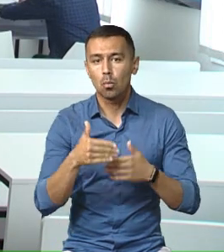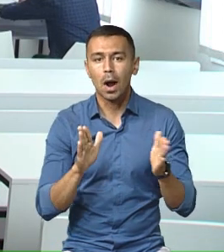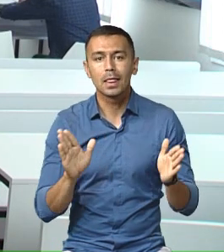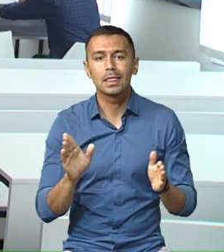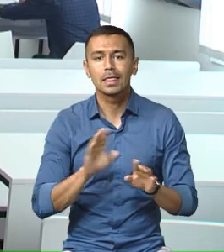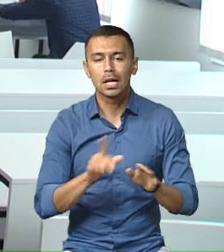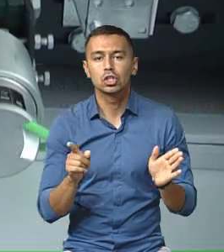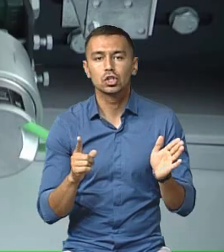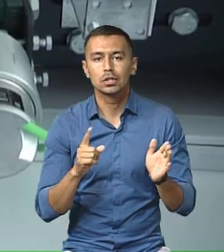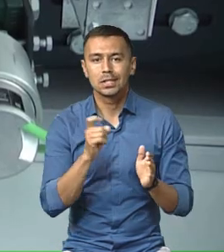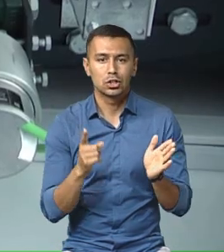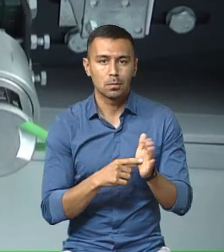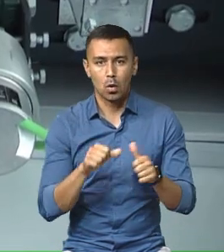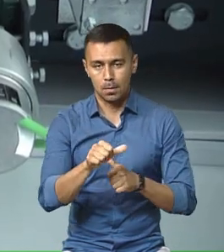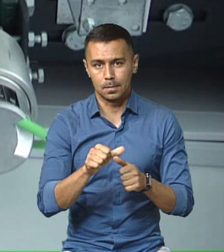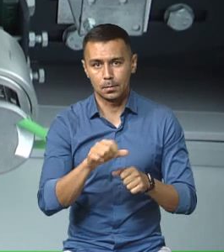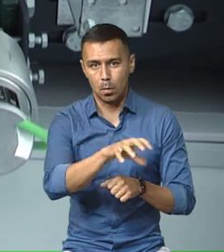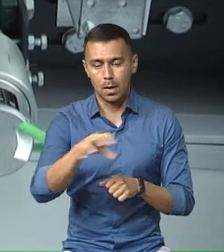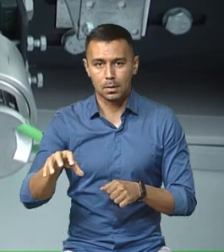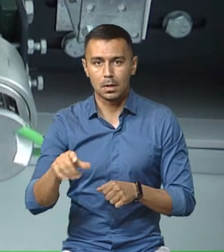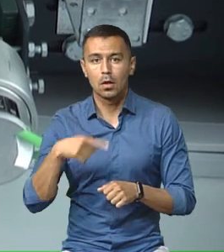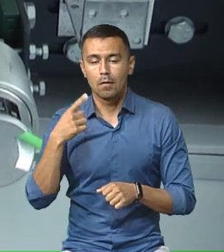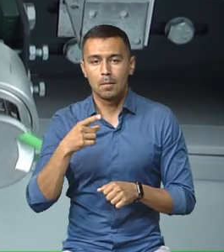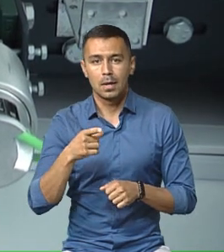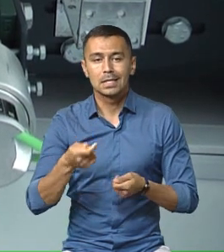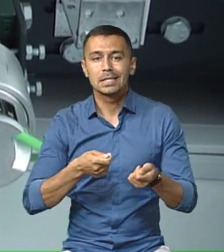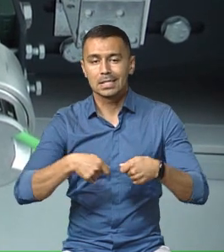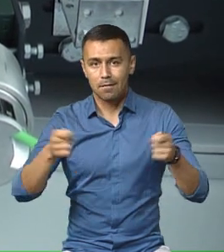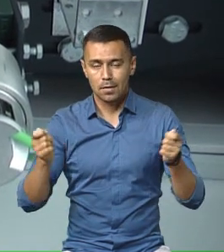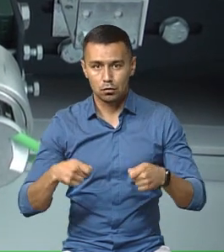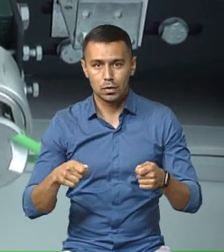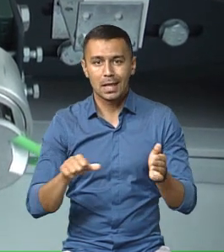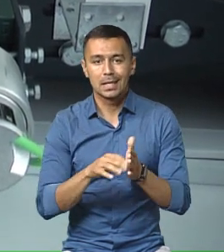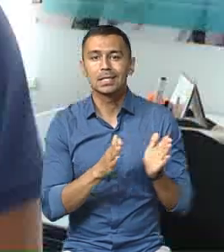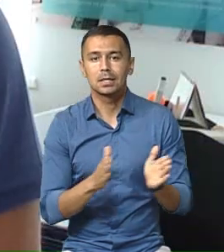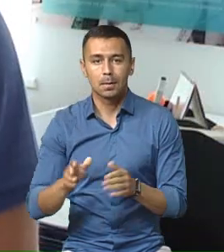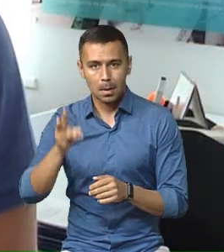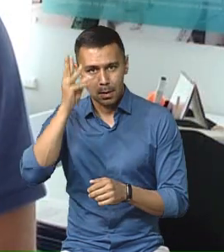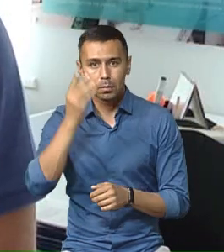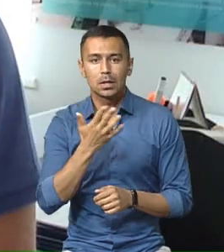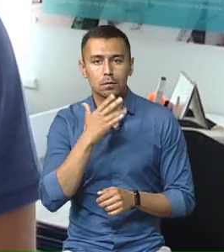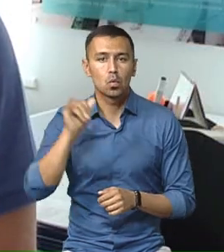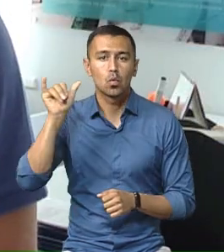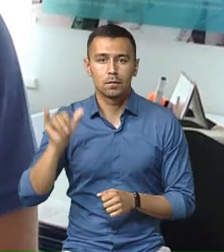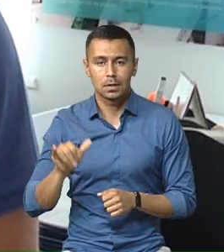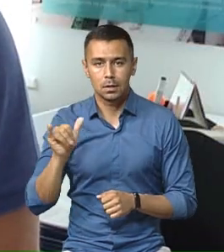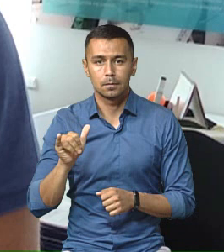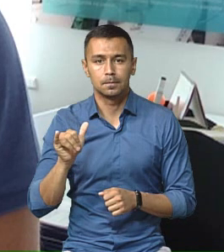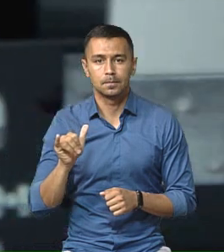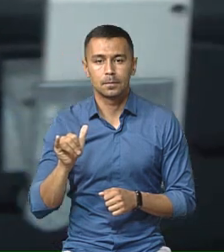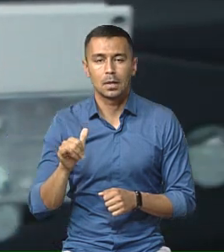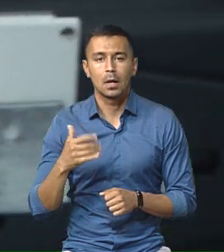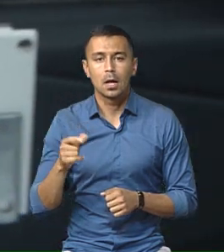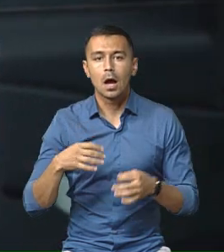6 окремими об'єктами. За словами завідувача кафедри машини і апаратів електромеханічних та енергетичних систем Хмельницького національного університету Олега Поліщука,